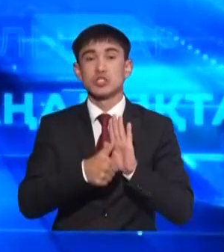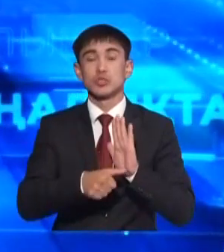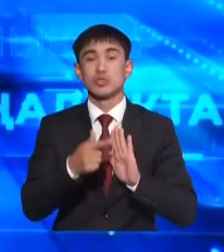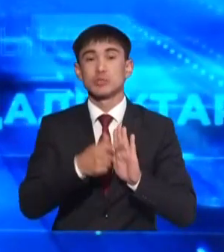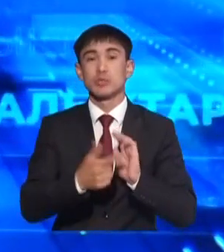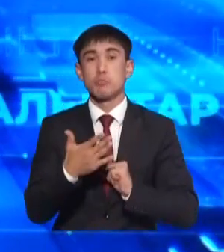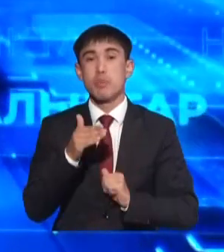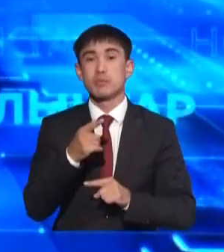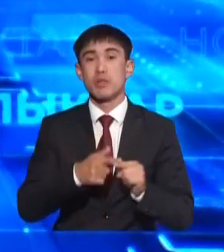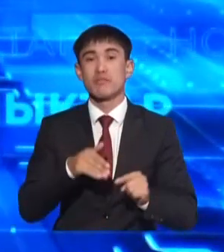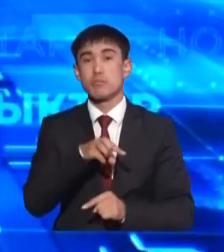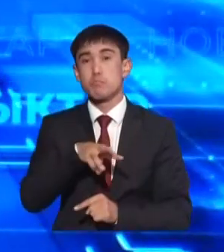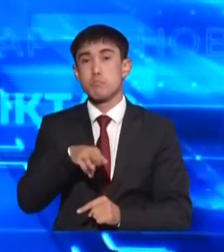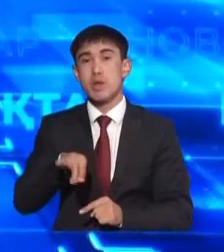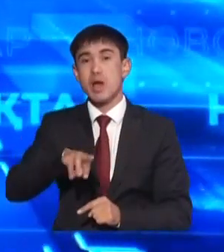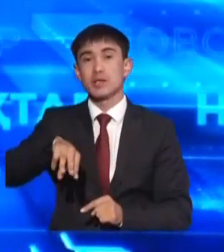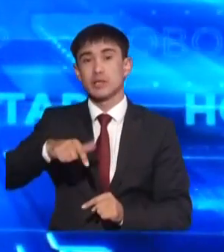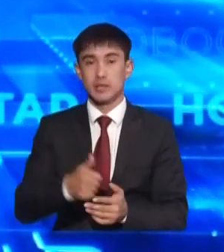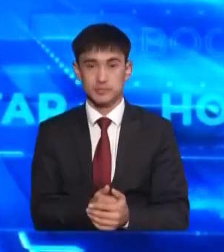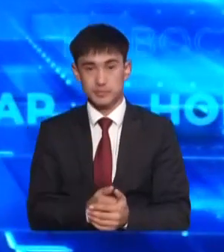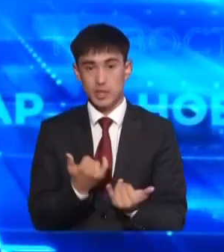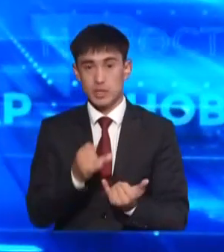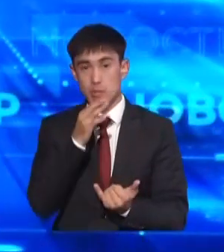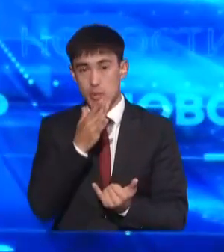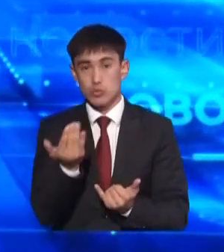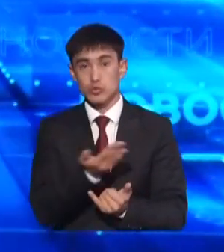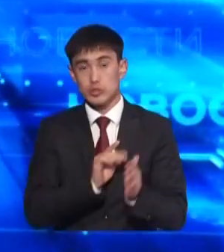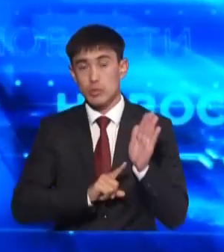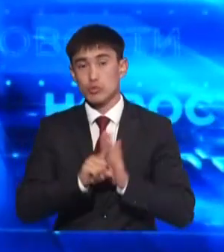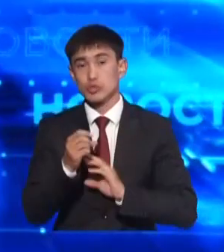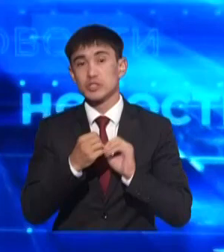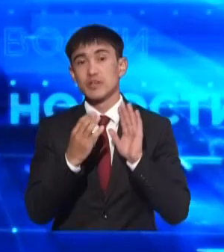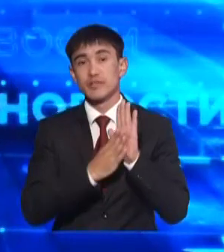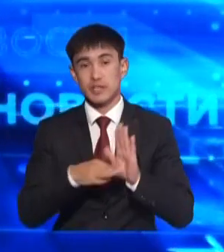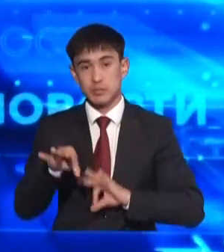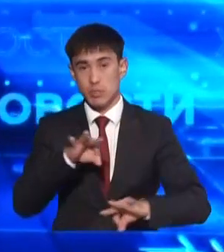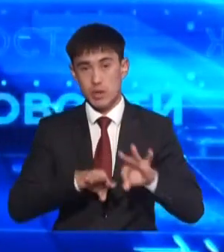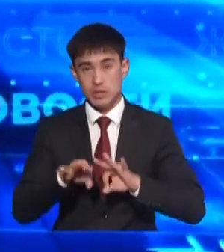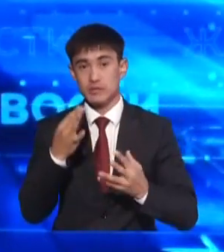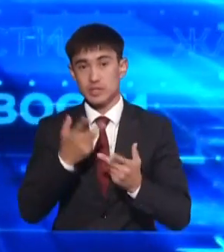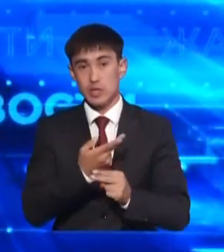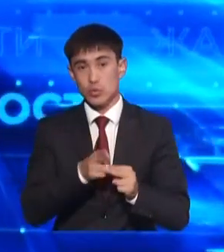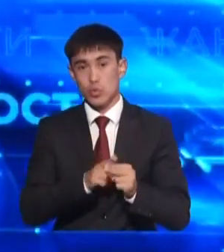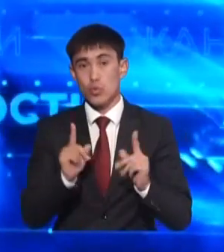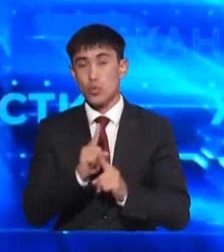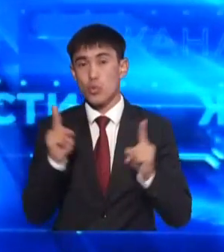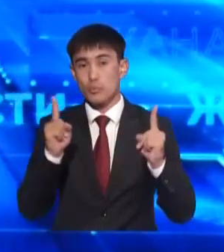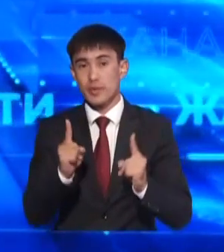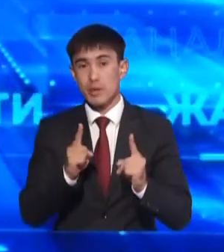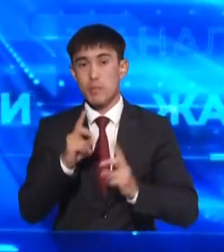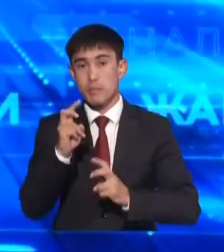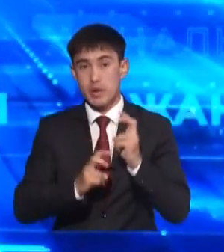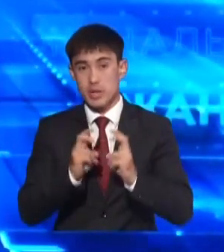составляет 675,5 миллиардов тенге. На данный момент уже запущены 19 проектов, среди которых